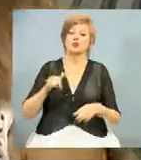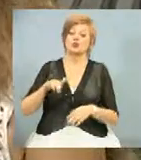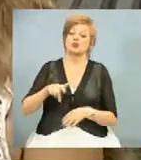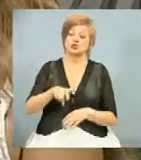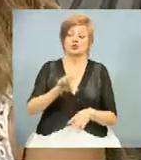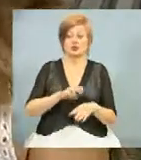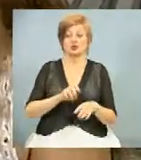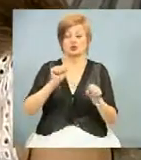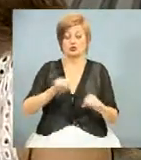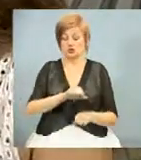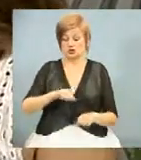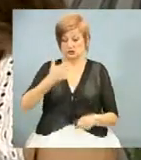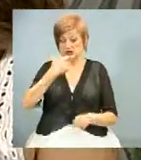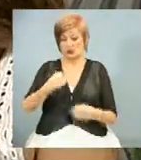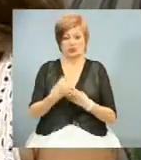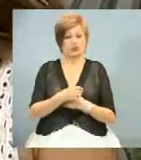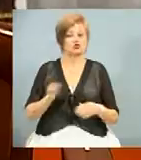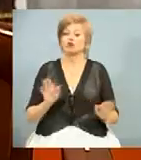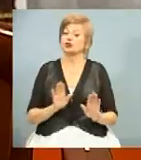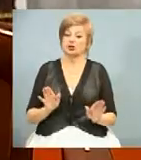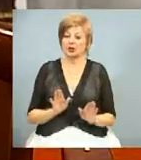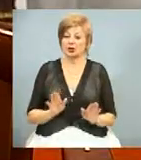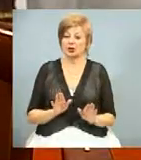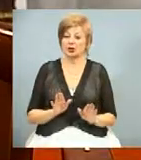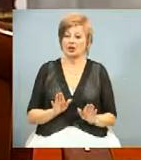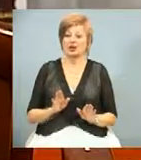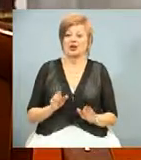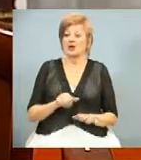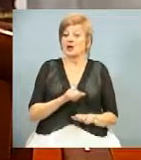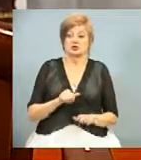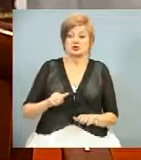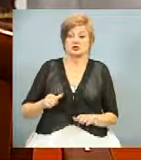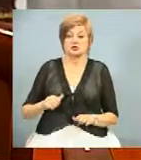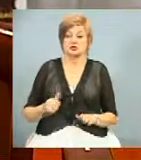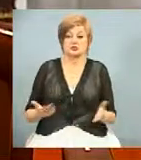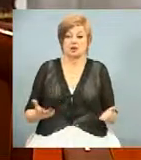лікарів? Ми ж можемо і самі лікуватися. Ні, тому що. Що самі, ну,